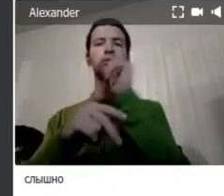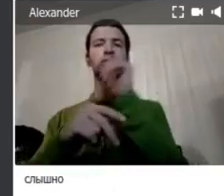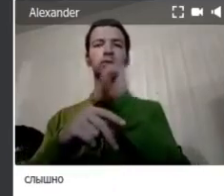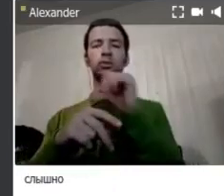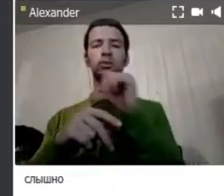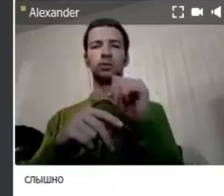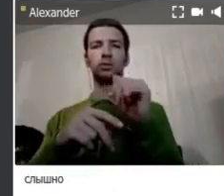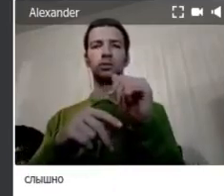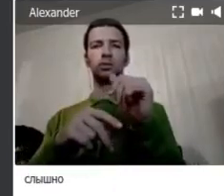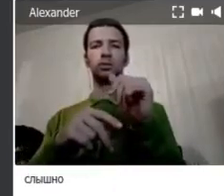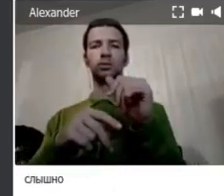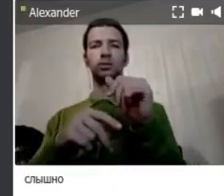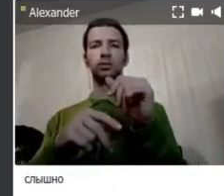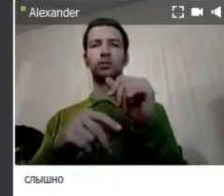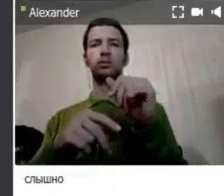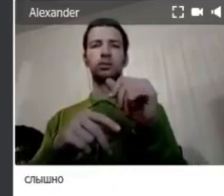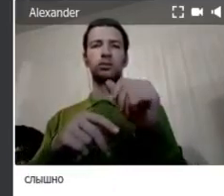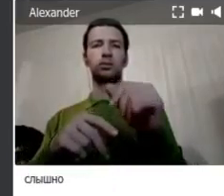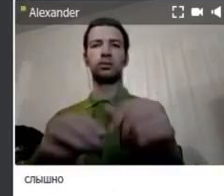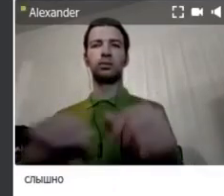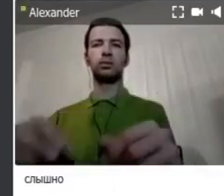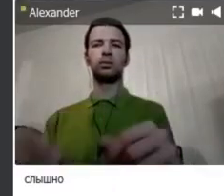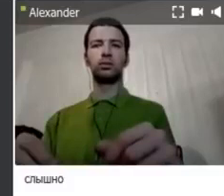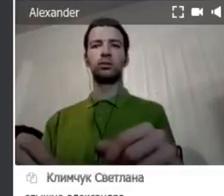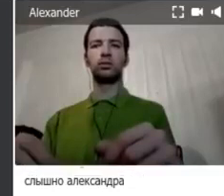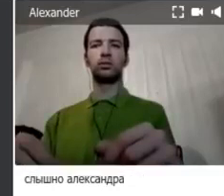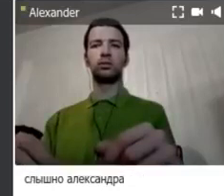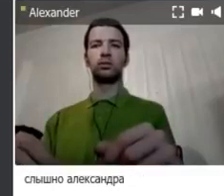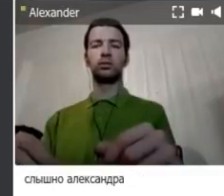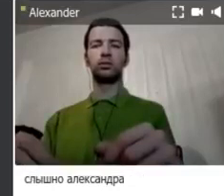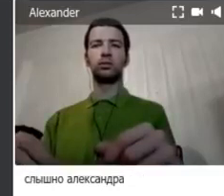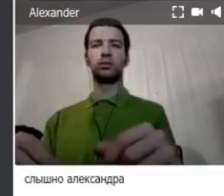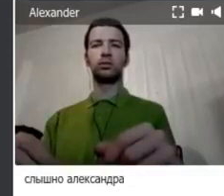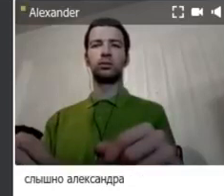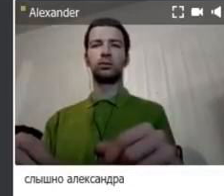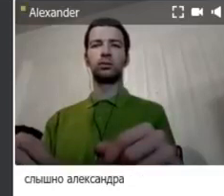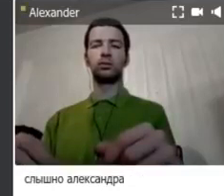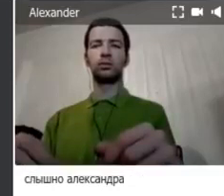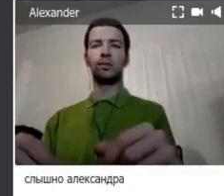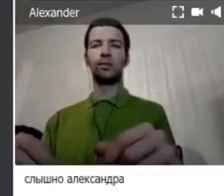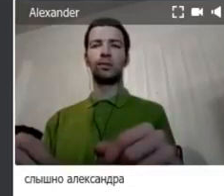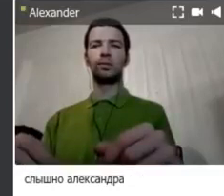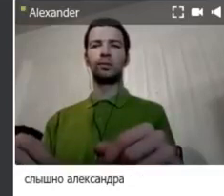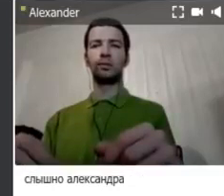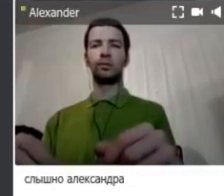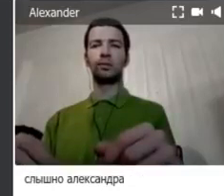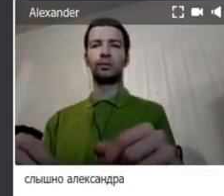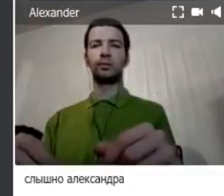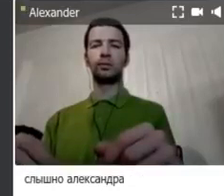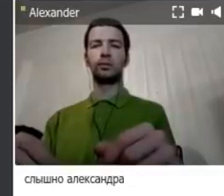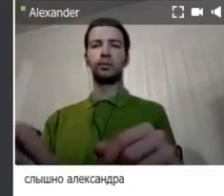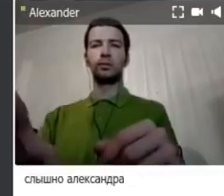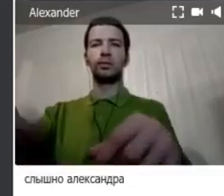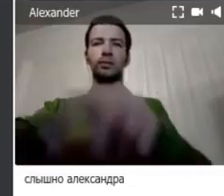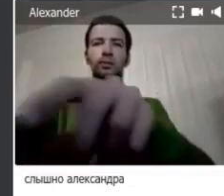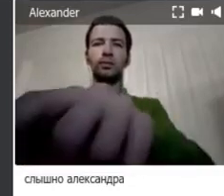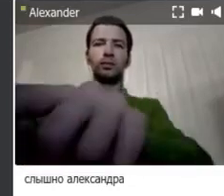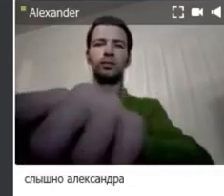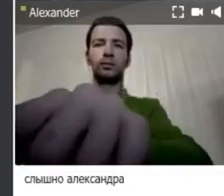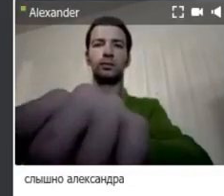Александр, немножко все равно фонит, двоится звук. Чуть-чуть потише, вот в телефоне там,